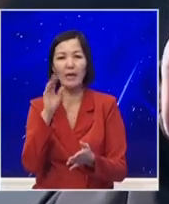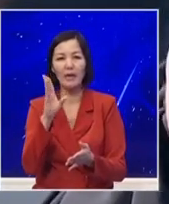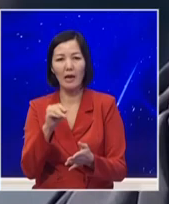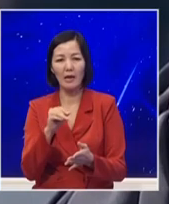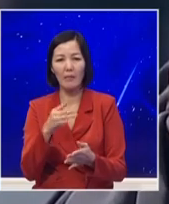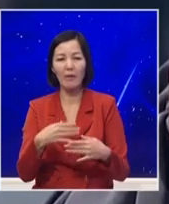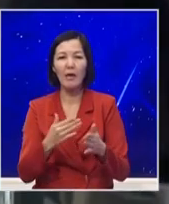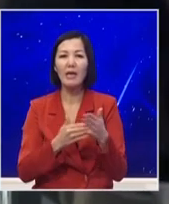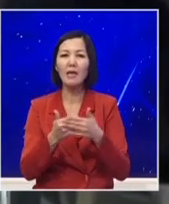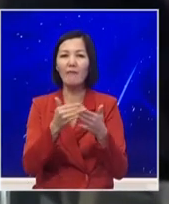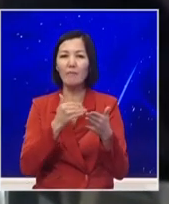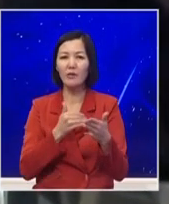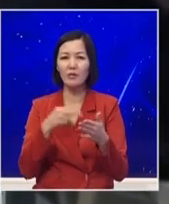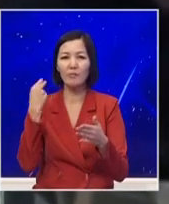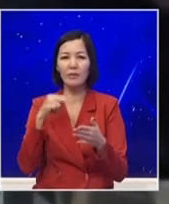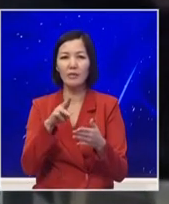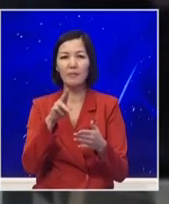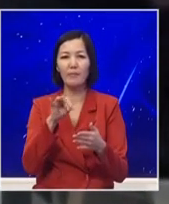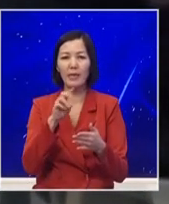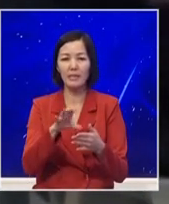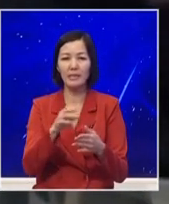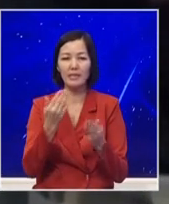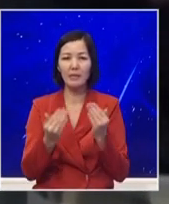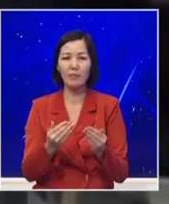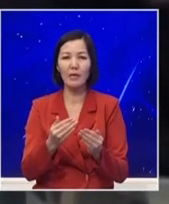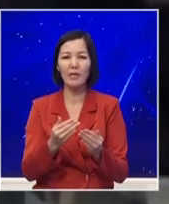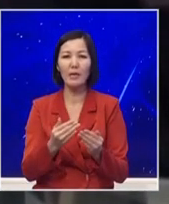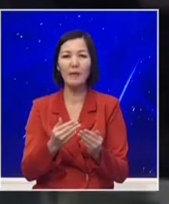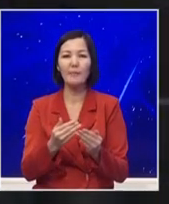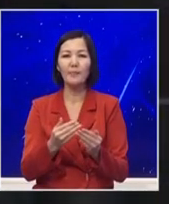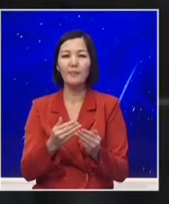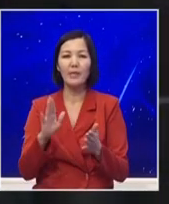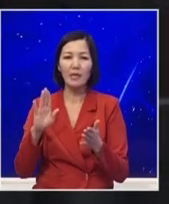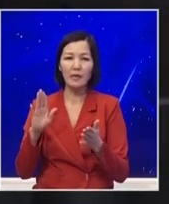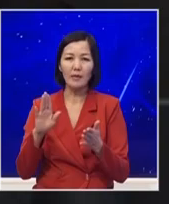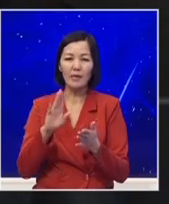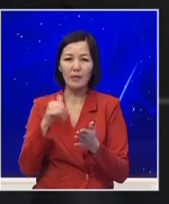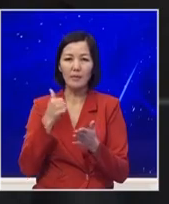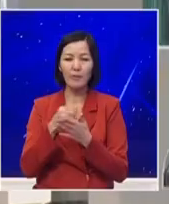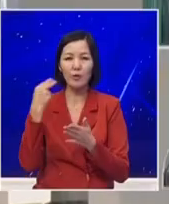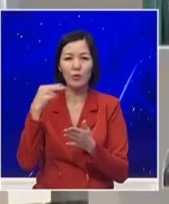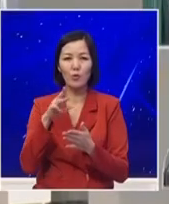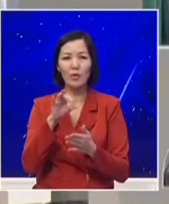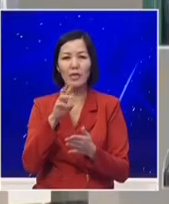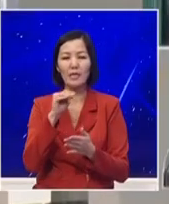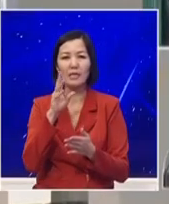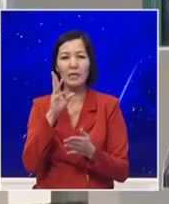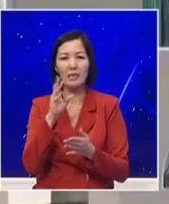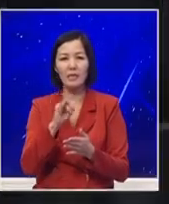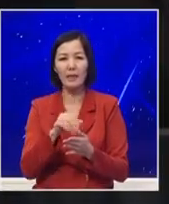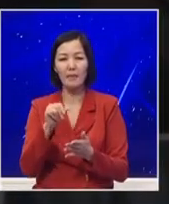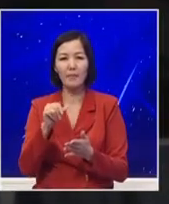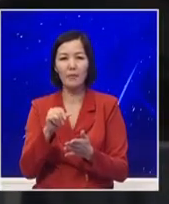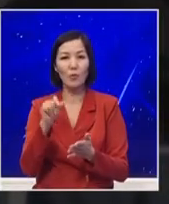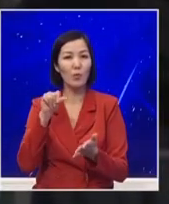также уже бывший вице-президент Майкл Пенс. Теперь уже бывший глава Белого дома Дональд Трамп на инаугурацию